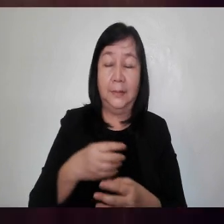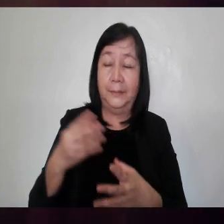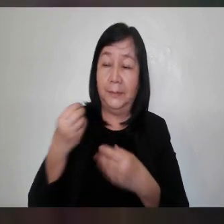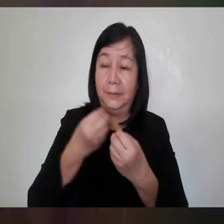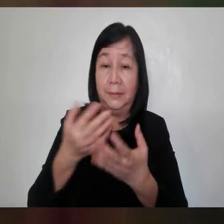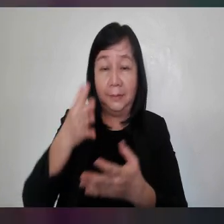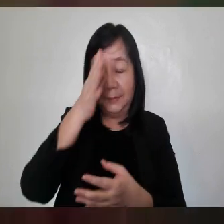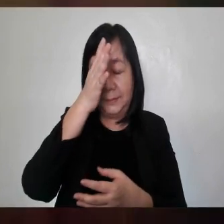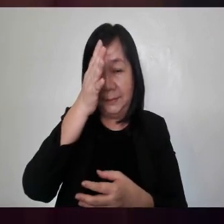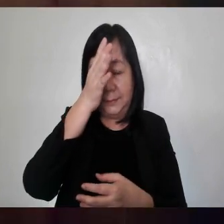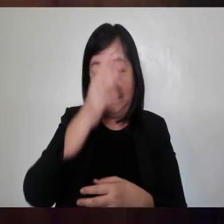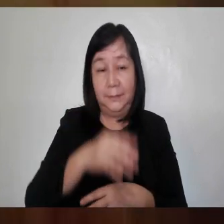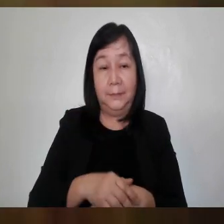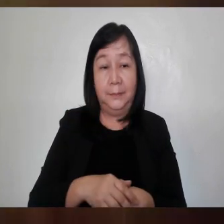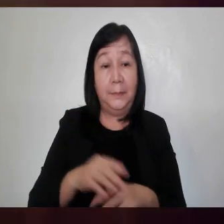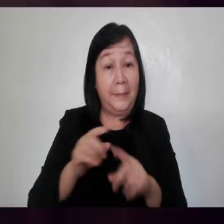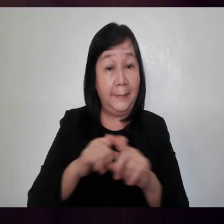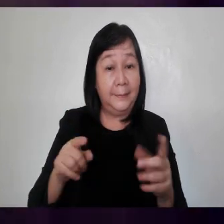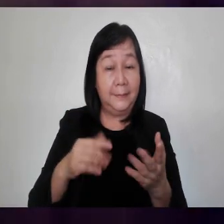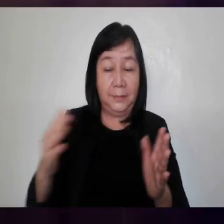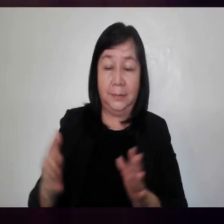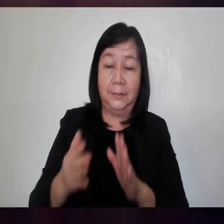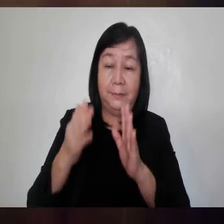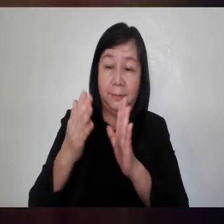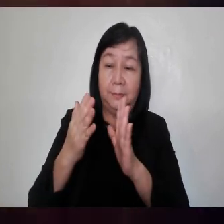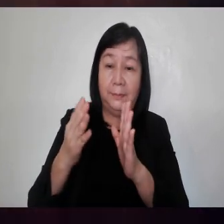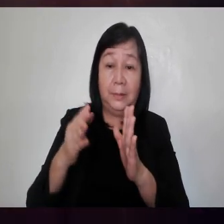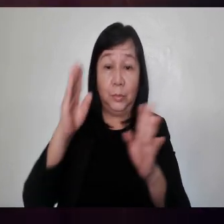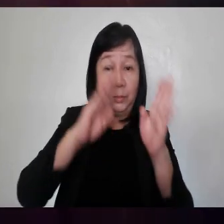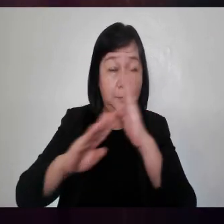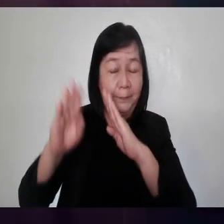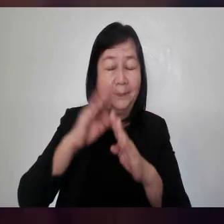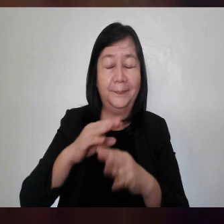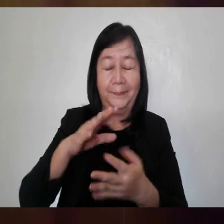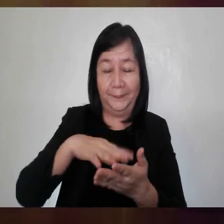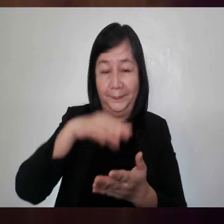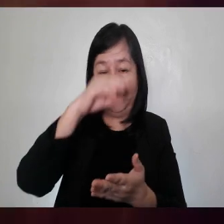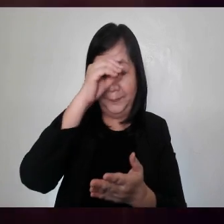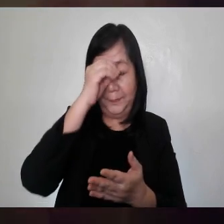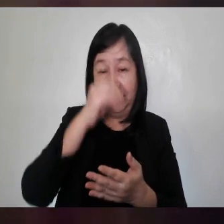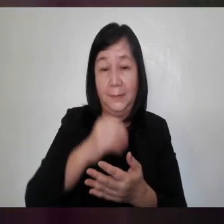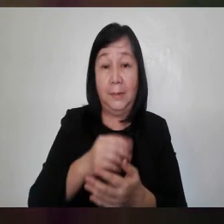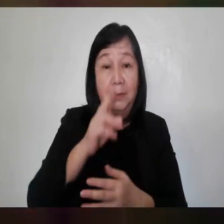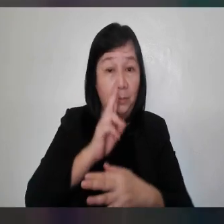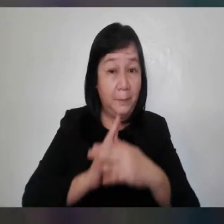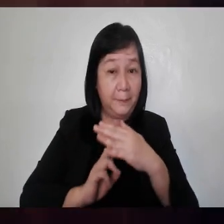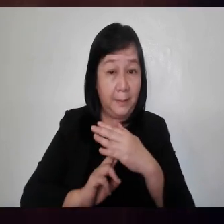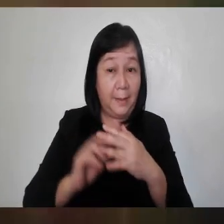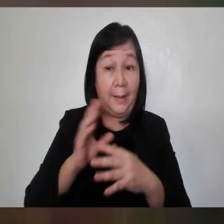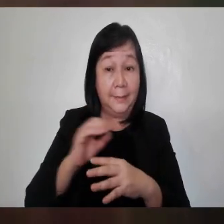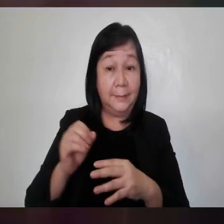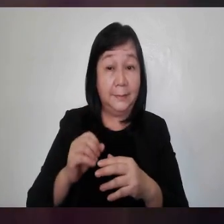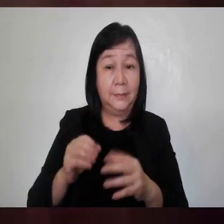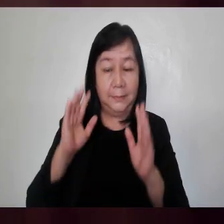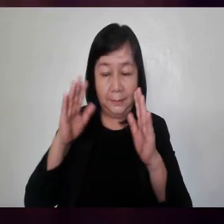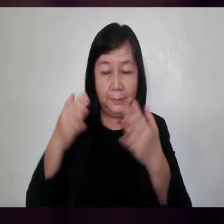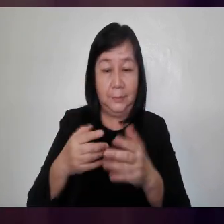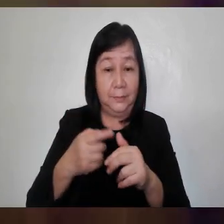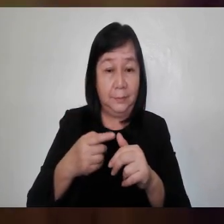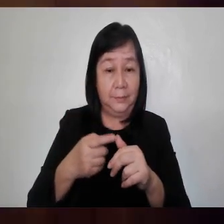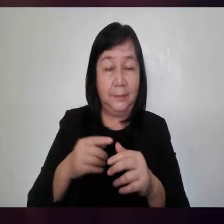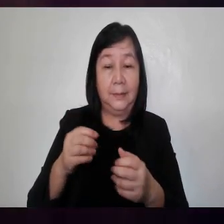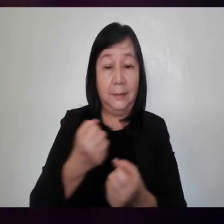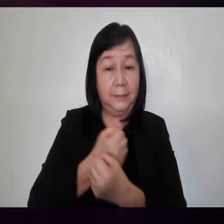na dulot sa kanyang ama. Ngunit sa harap ng pagsubok, natututo siyang magpakumbaba at unahin